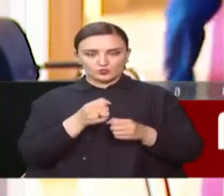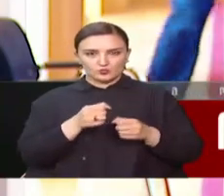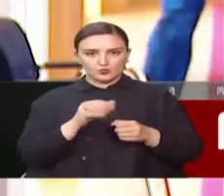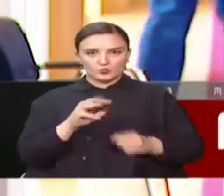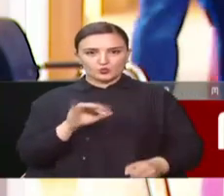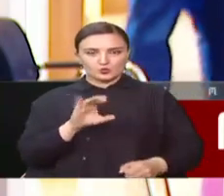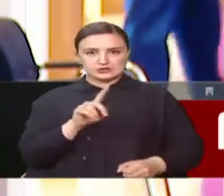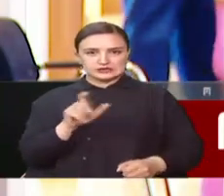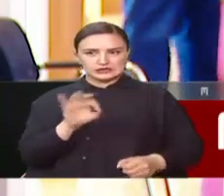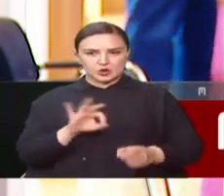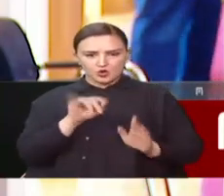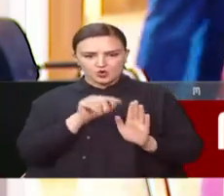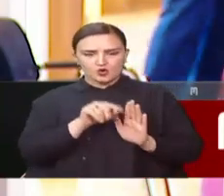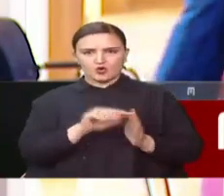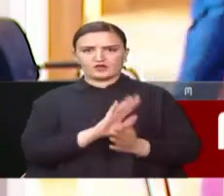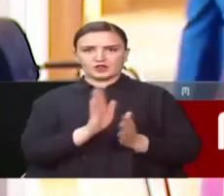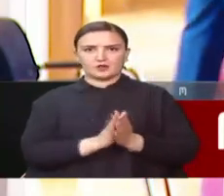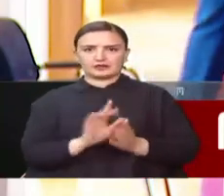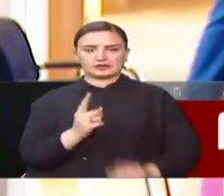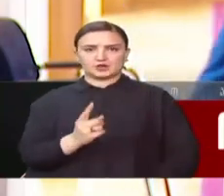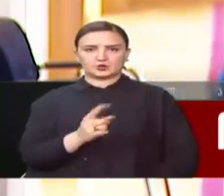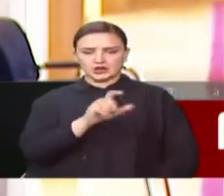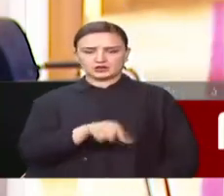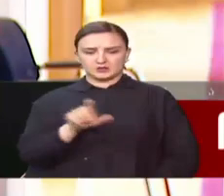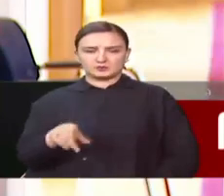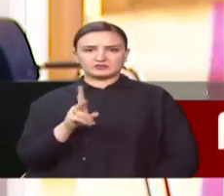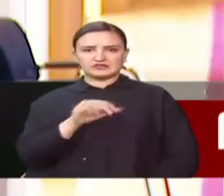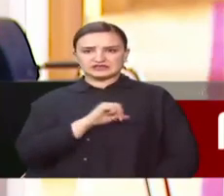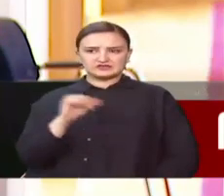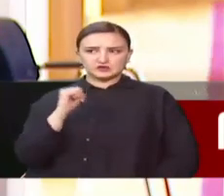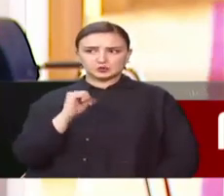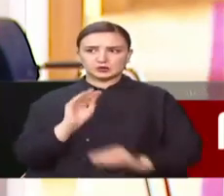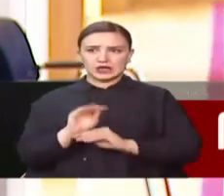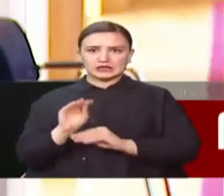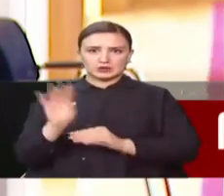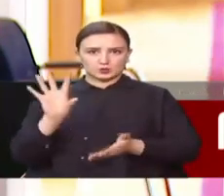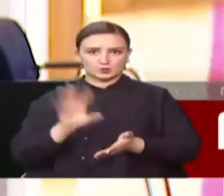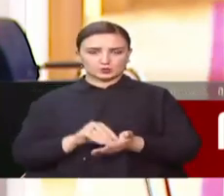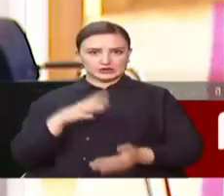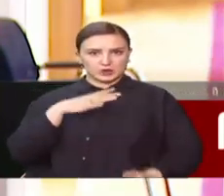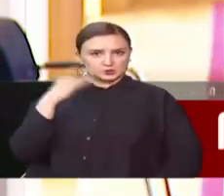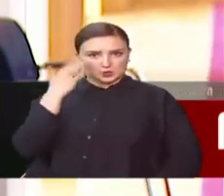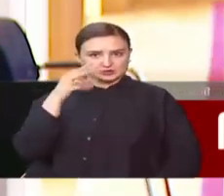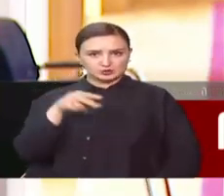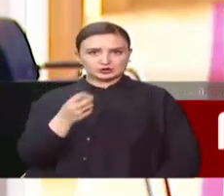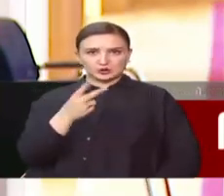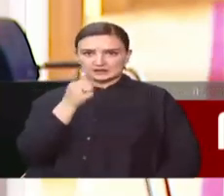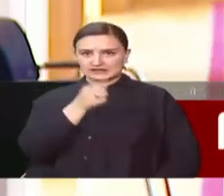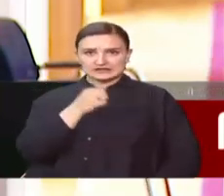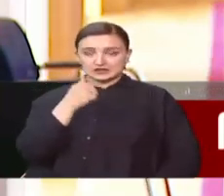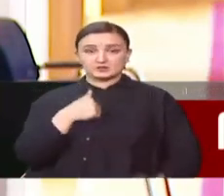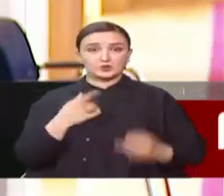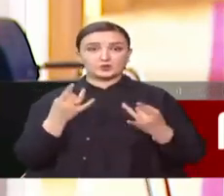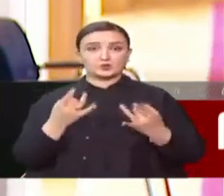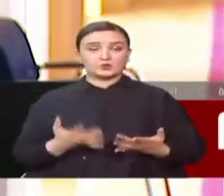რატო გადააყოლეს ყველაფერი იმ ადამიანებს, ვისაც თვითონ აკრიტიკებდა ქართული ოცნება 2012 წელს? მე